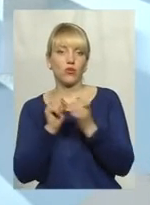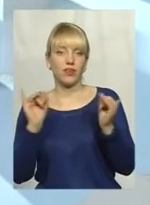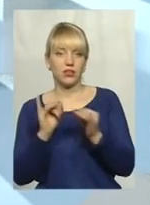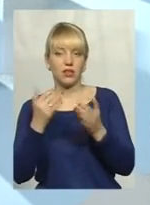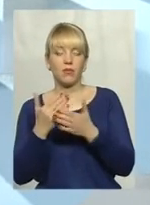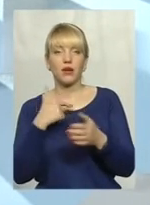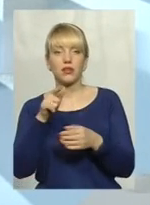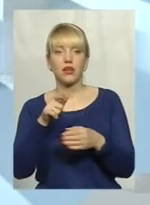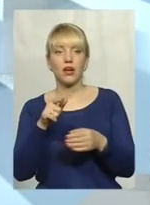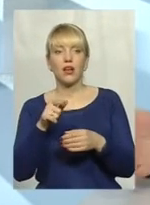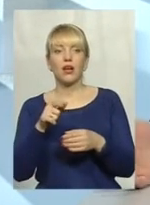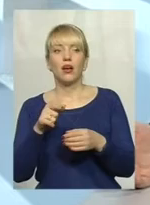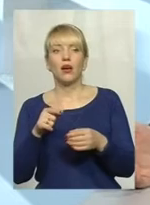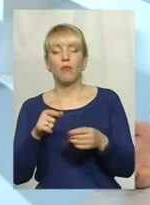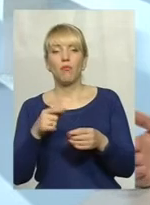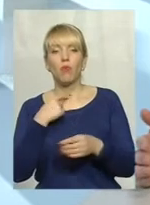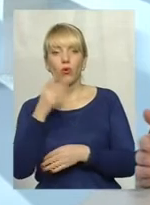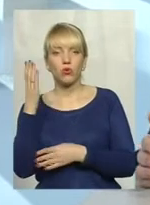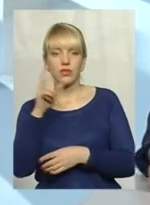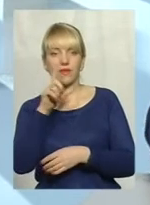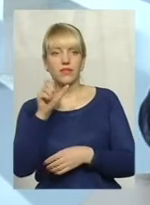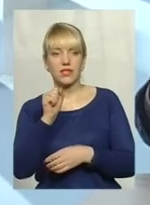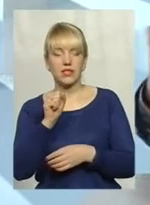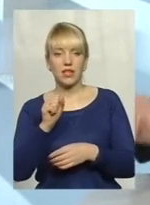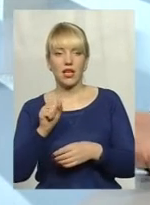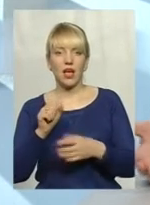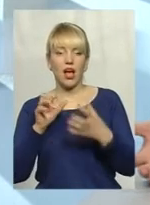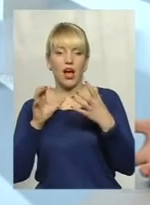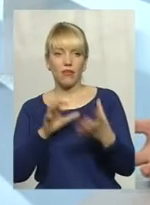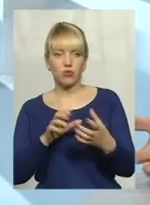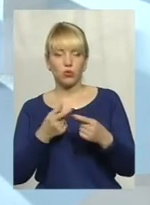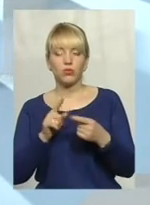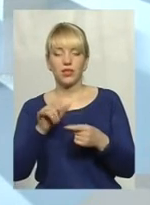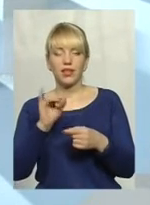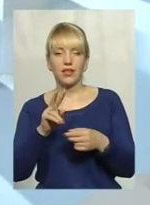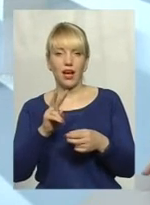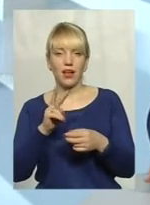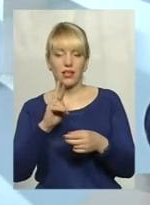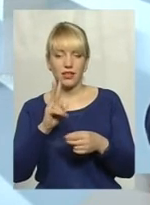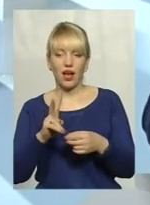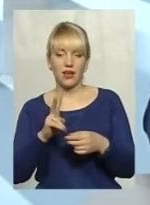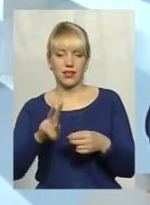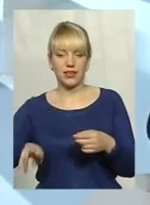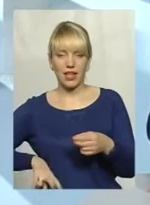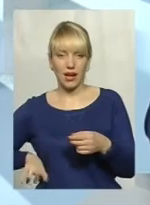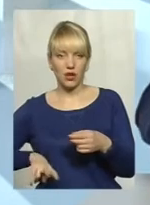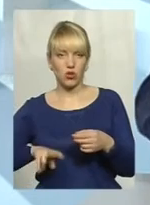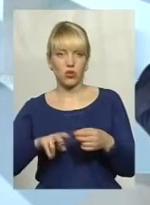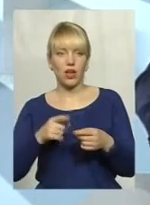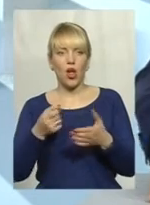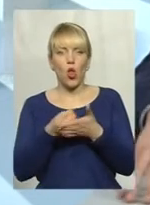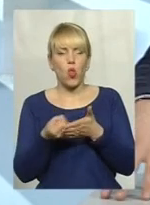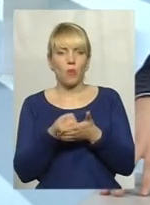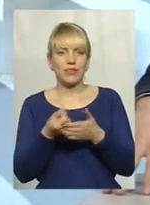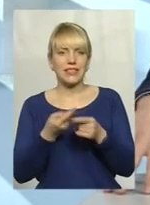своєму комунальному підприємстві. Це не конфлікт інтересів, ти як директор комунального підприємства там лобіюєш. Ну, це нормально, тому що в нас, до речі, слово лобізм, ну, якесь